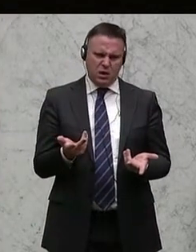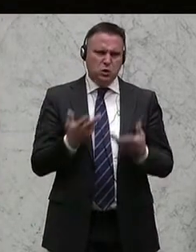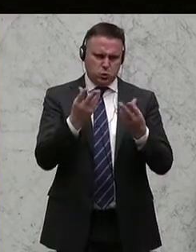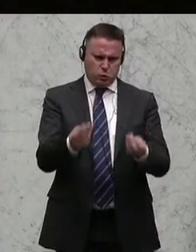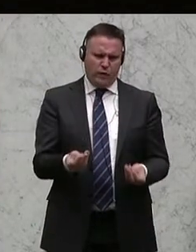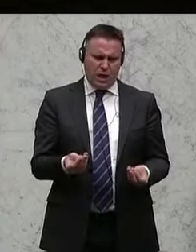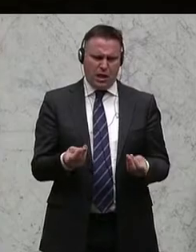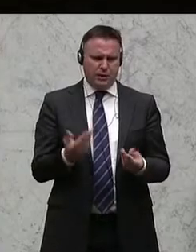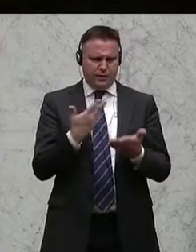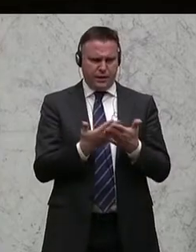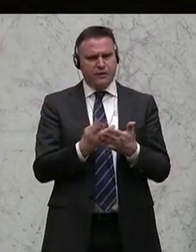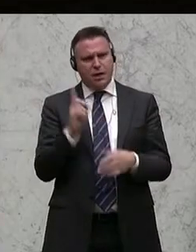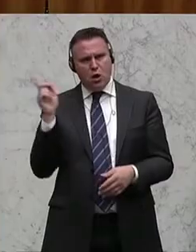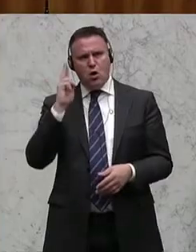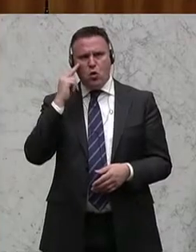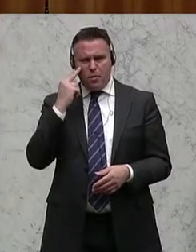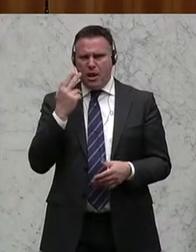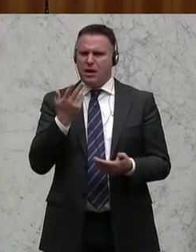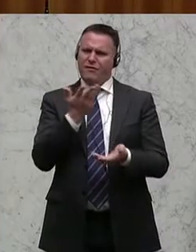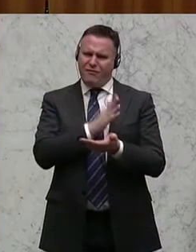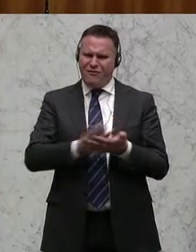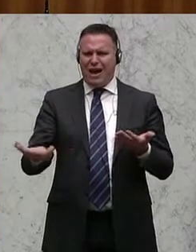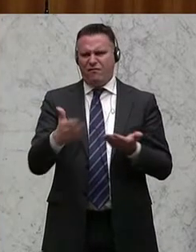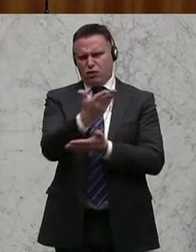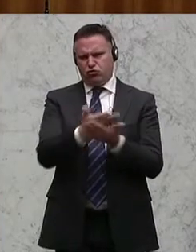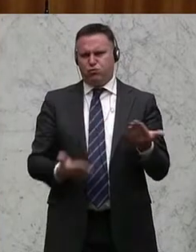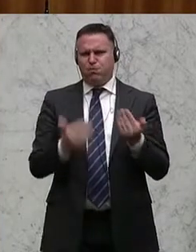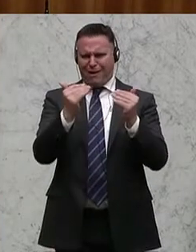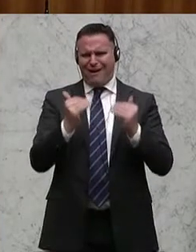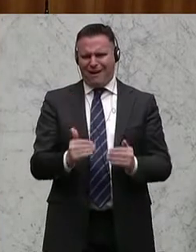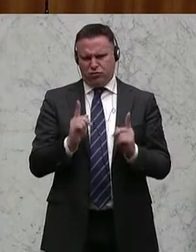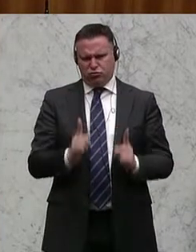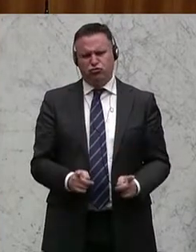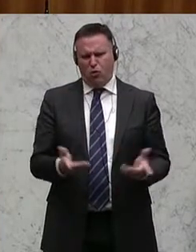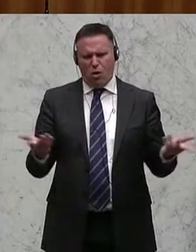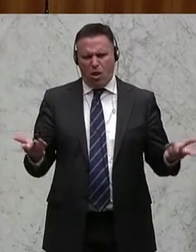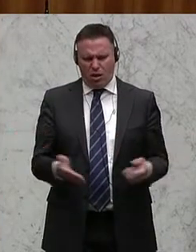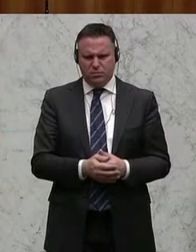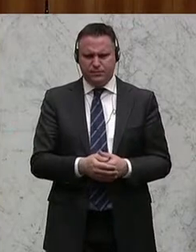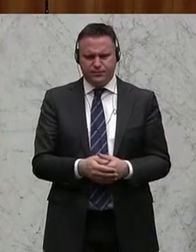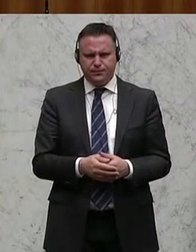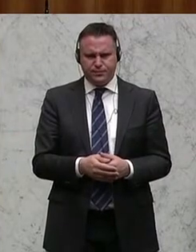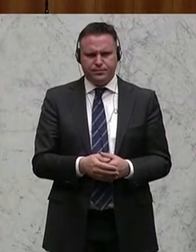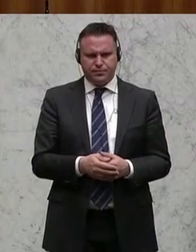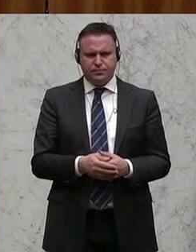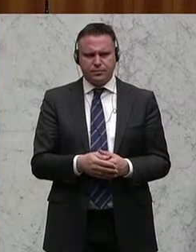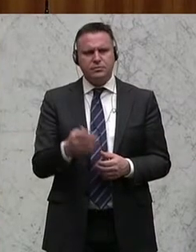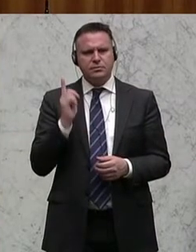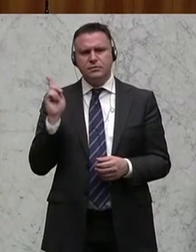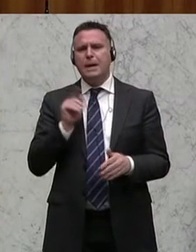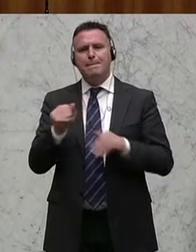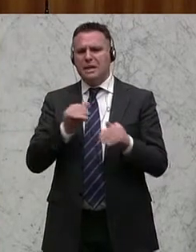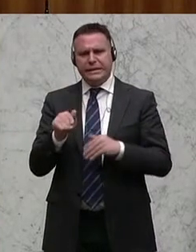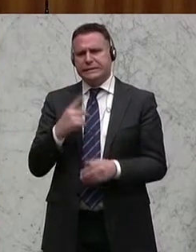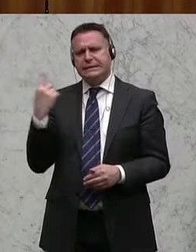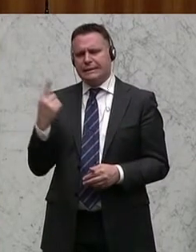sagen. Bitte das einmal zu überlegen, ob man hier nicht zu einer vereinfachten Sprachweise kommen kann. Ich weiß, es liegt nicht beim Minister